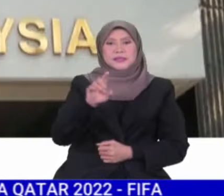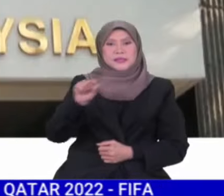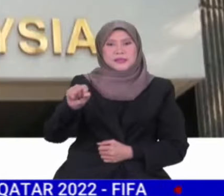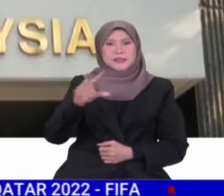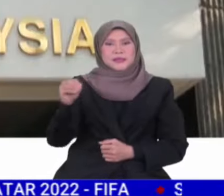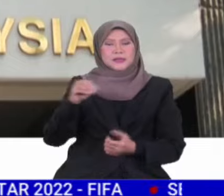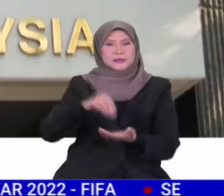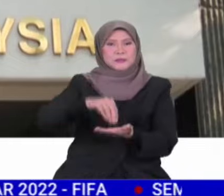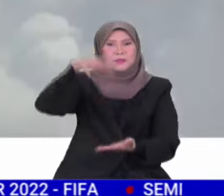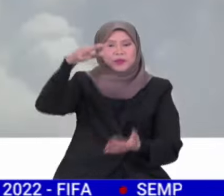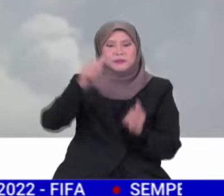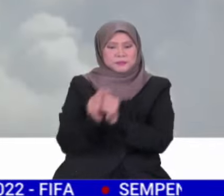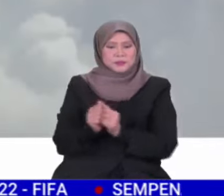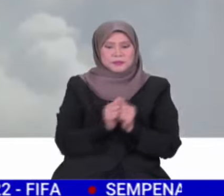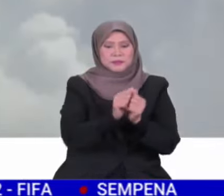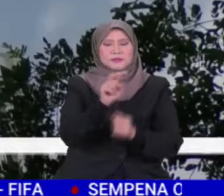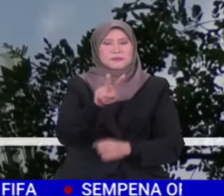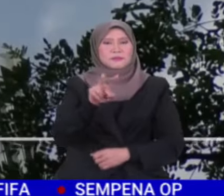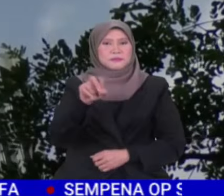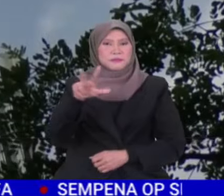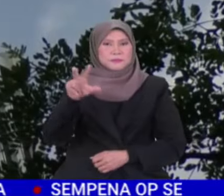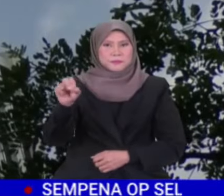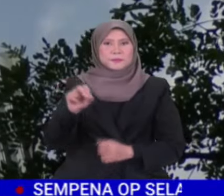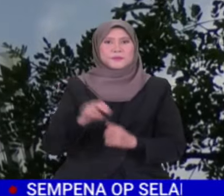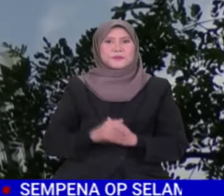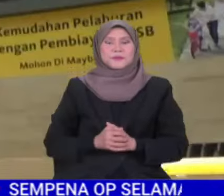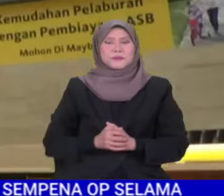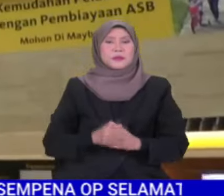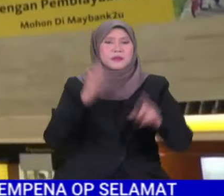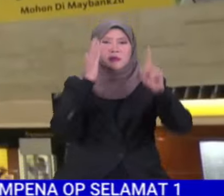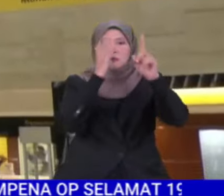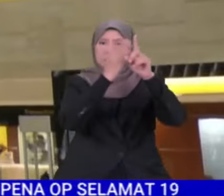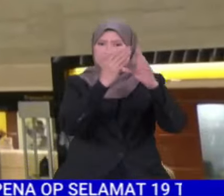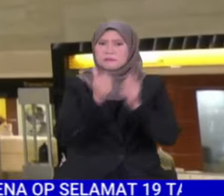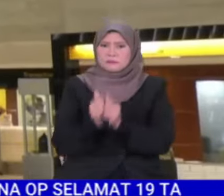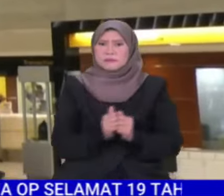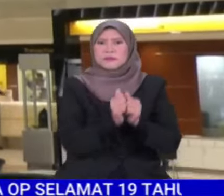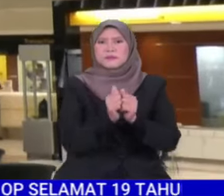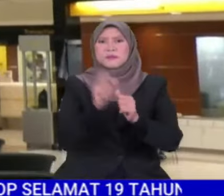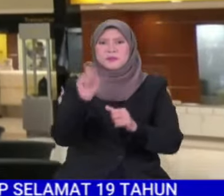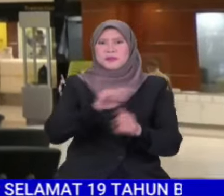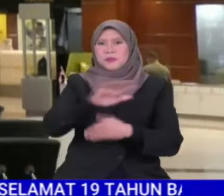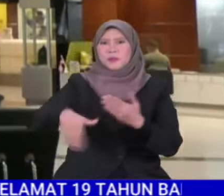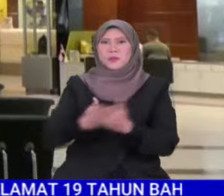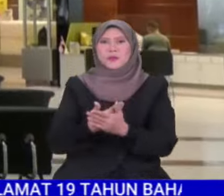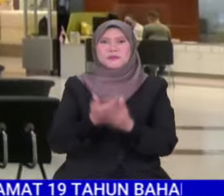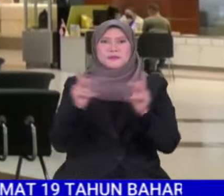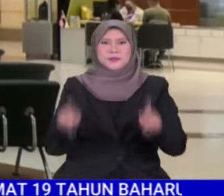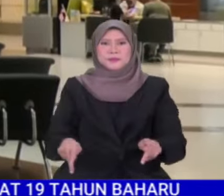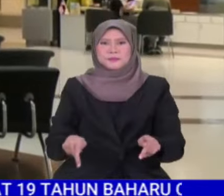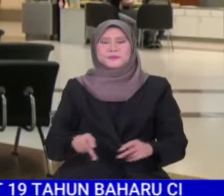Wawasan Kemakmuran Bersama 2030. Justru hasrat ini harus didokong bersama oleh semua pihak.